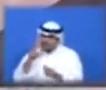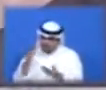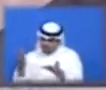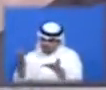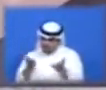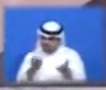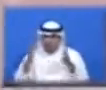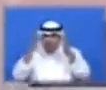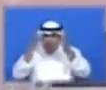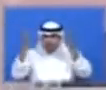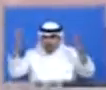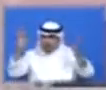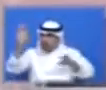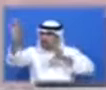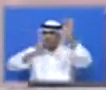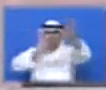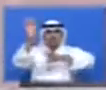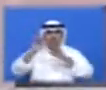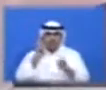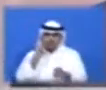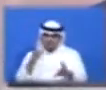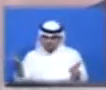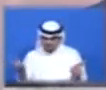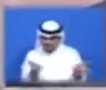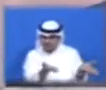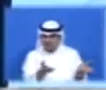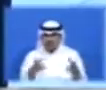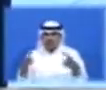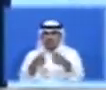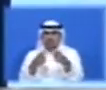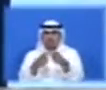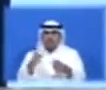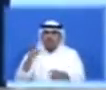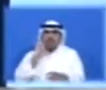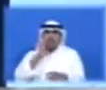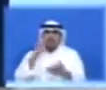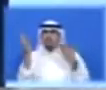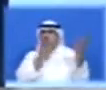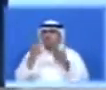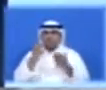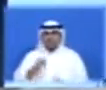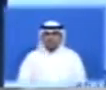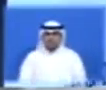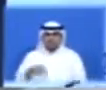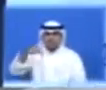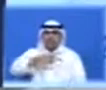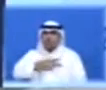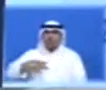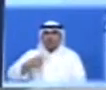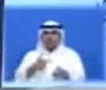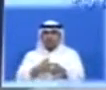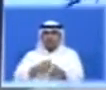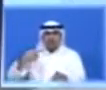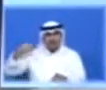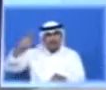بعض الخبراء في هذا المجال على أساس دراسة هذا الموضوع. وزارة الصحة مقبلة في الفترة القادمة على